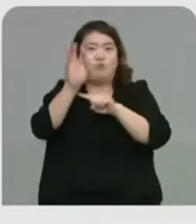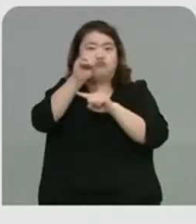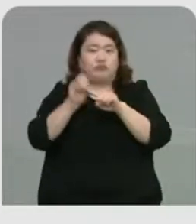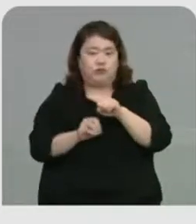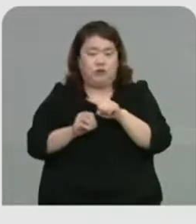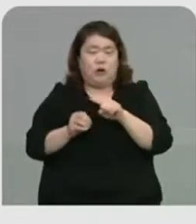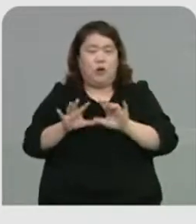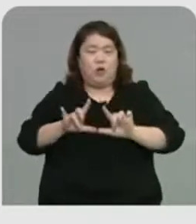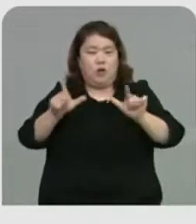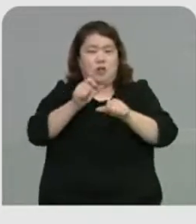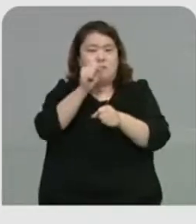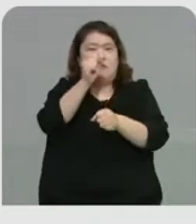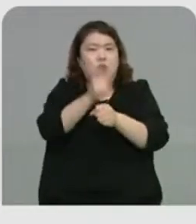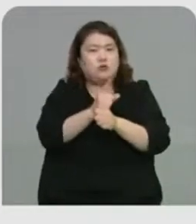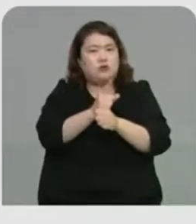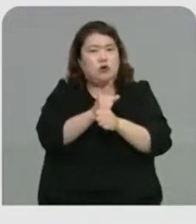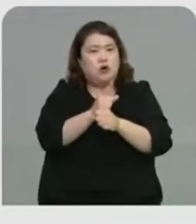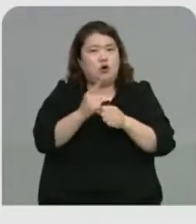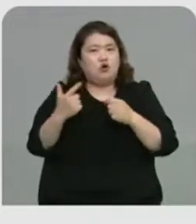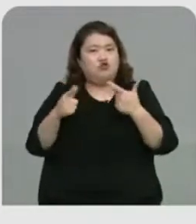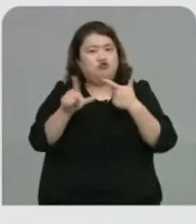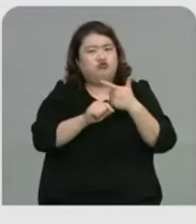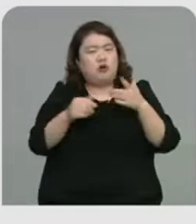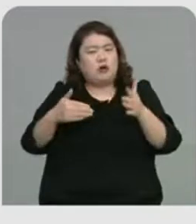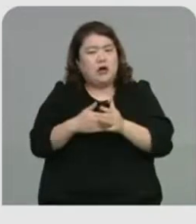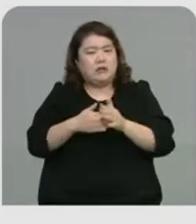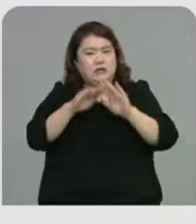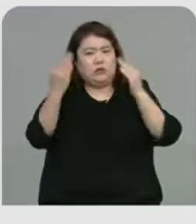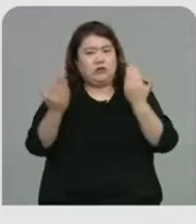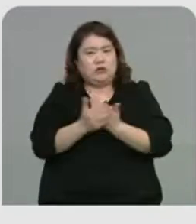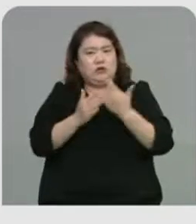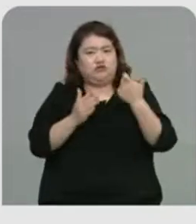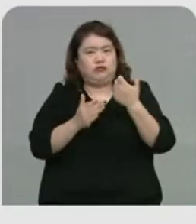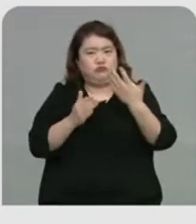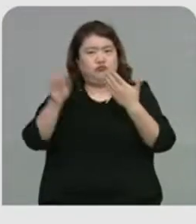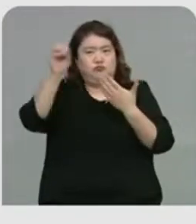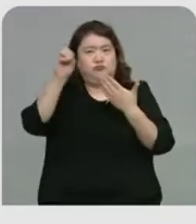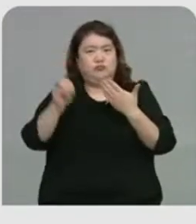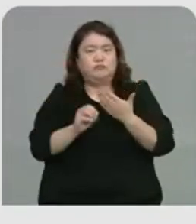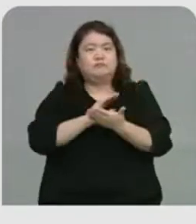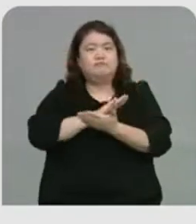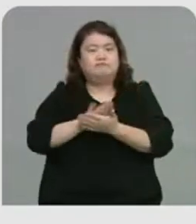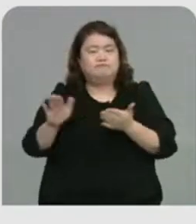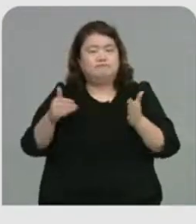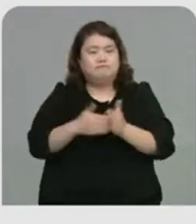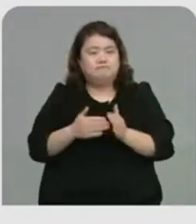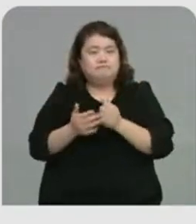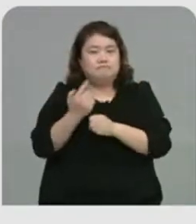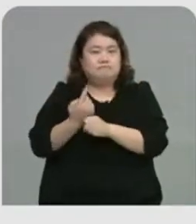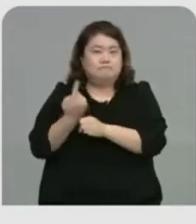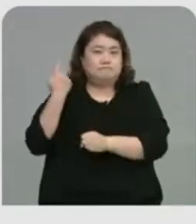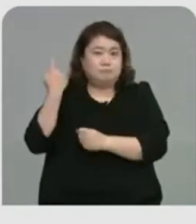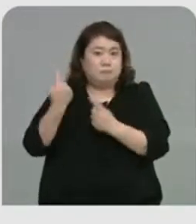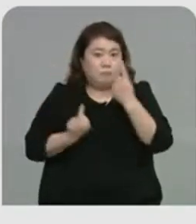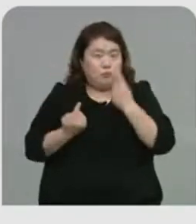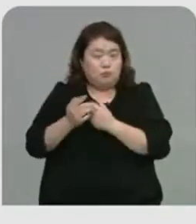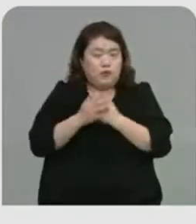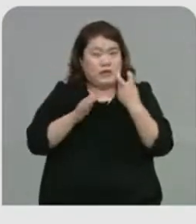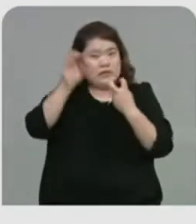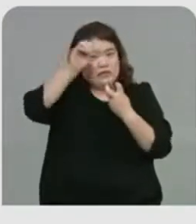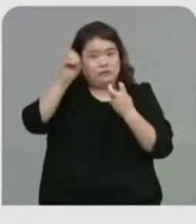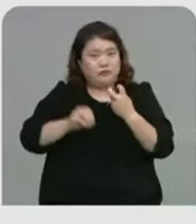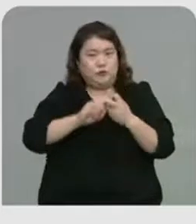오늘은 벌써 상반기에만 전체 예산의 69% 를 소 지냈습니다 지난해 보다 예산이 20% 가까이